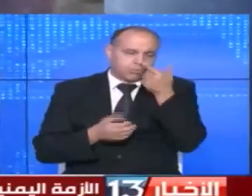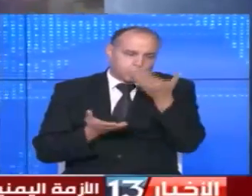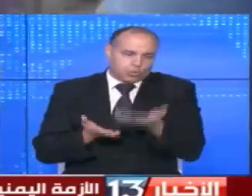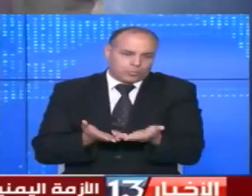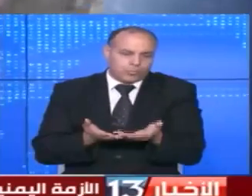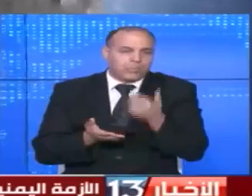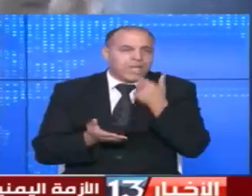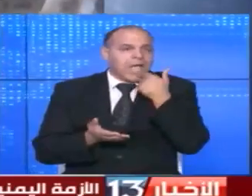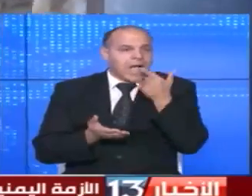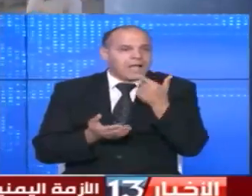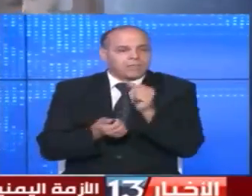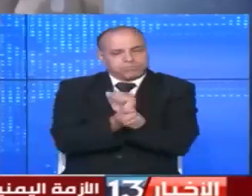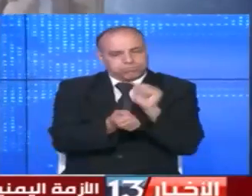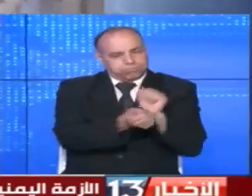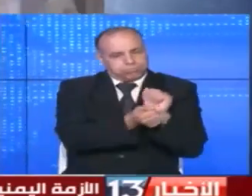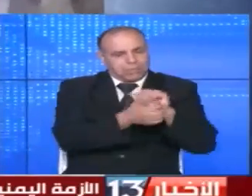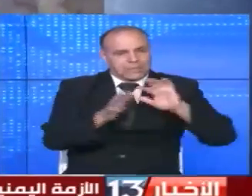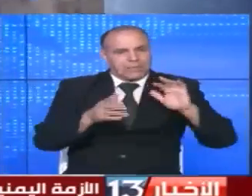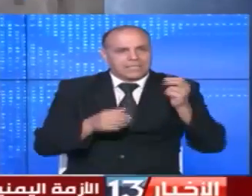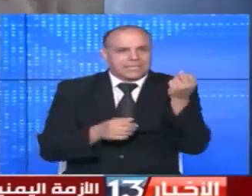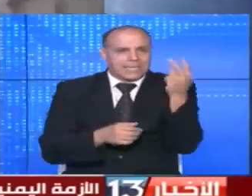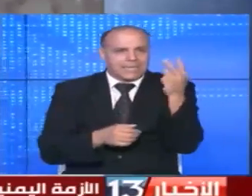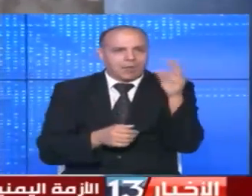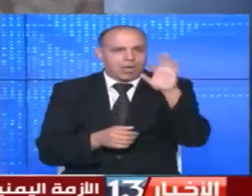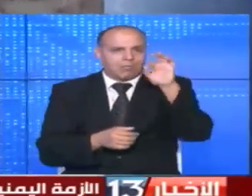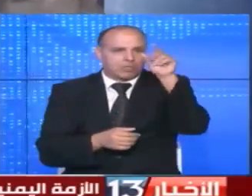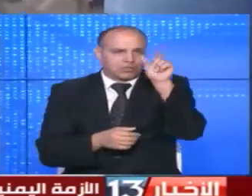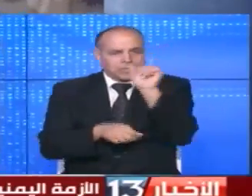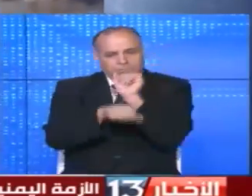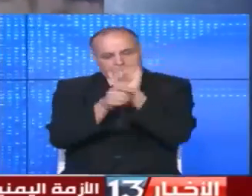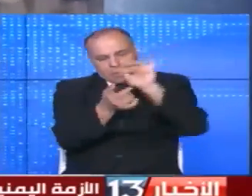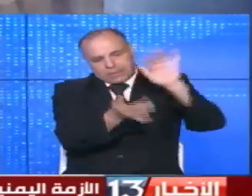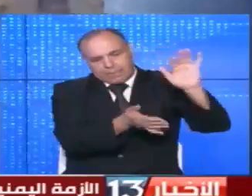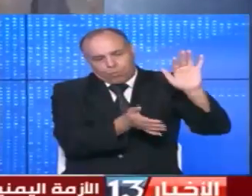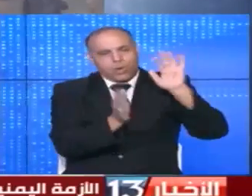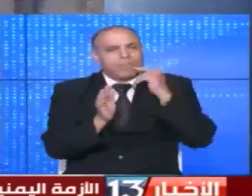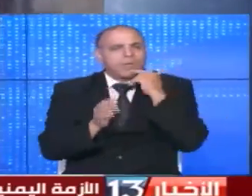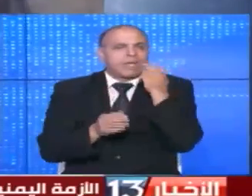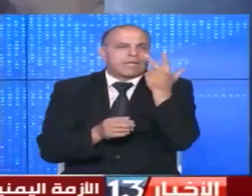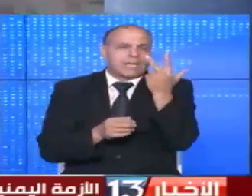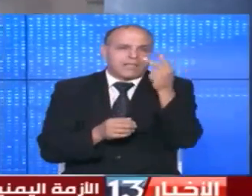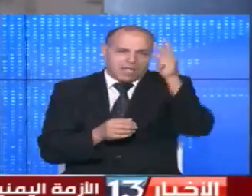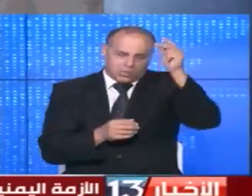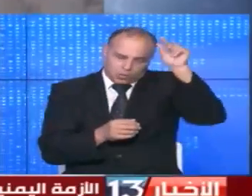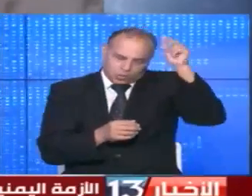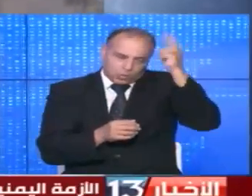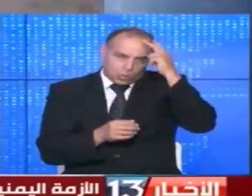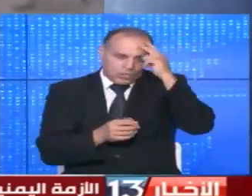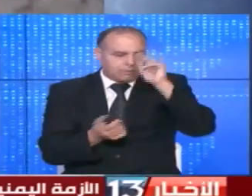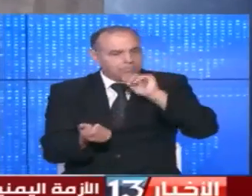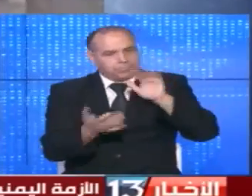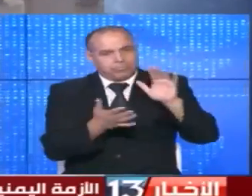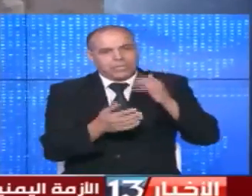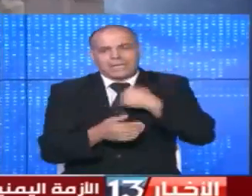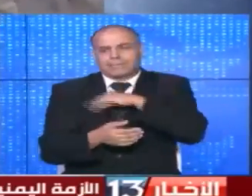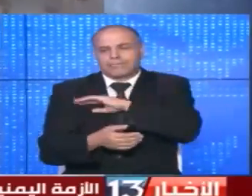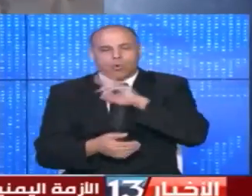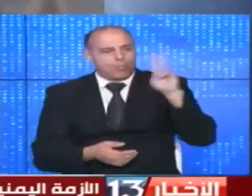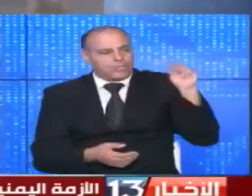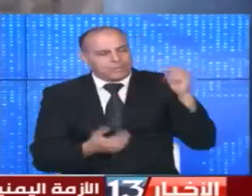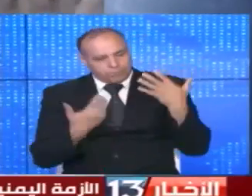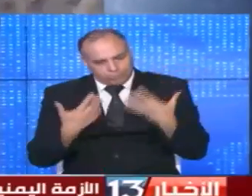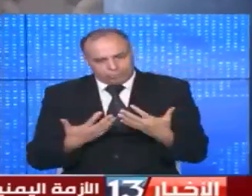عزمهم اطلاق سراح ثلاث مائه وخمسين اسيرا بينهم ثلاثه سعوديين باشراف الامم المتحده